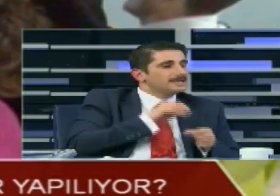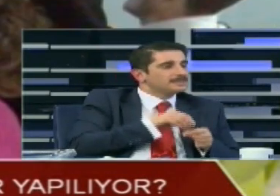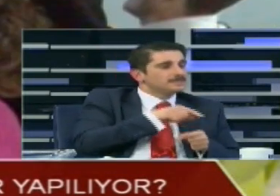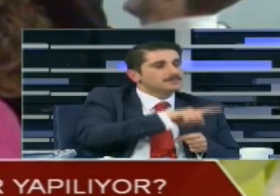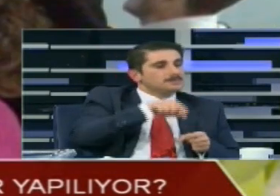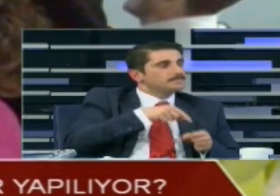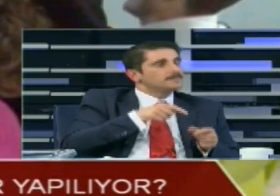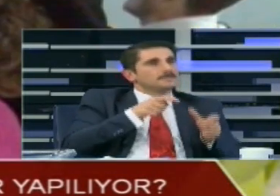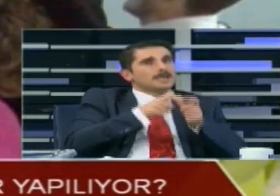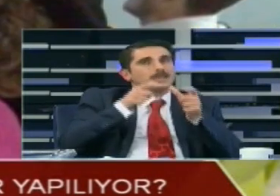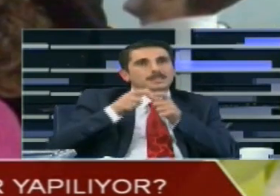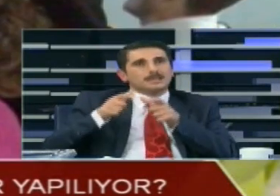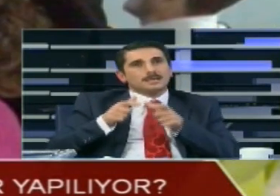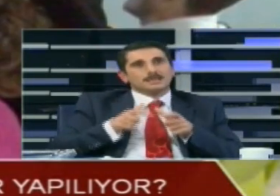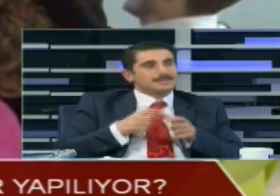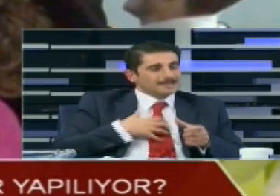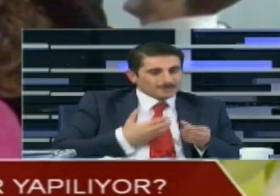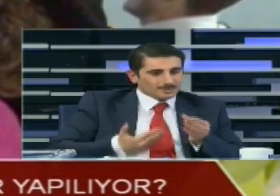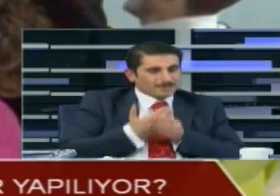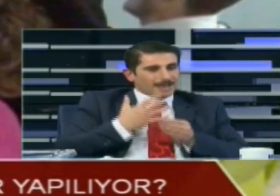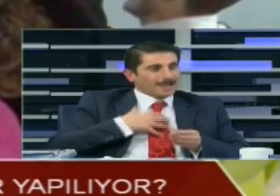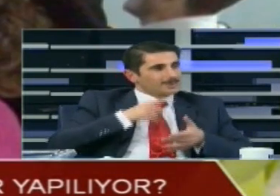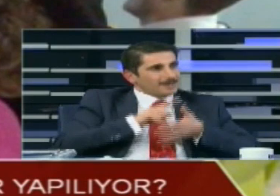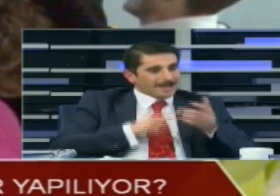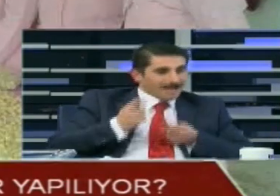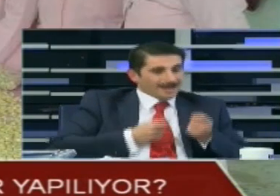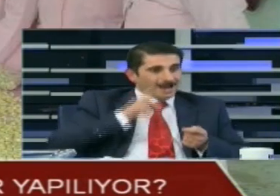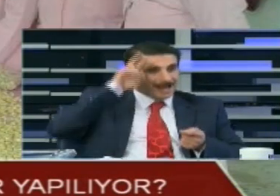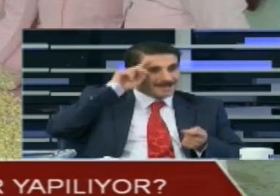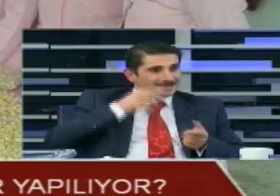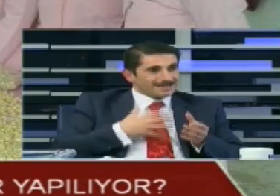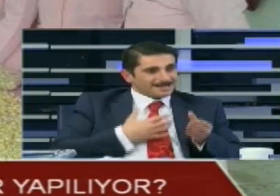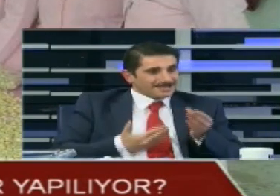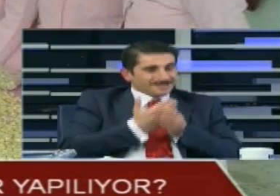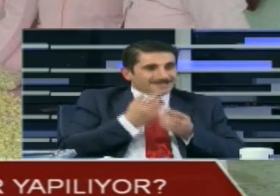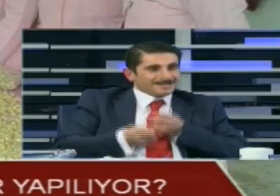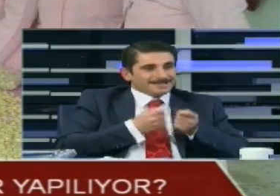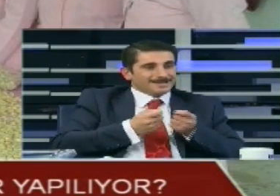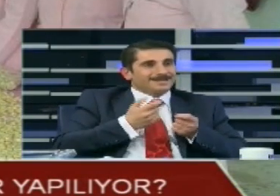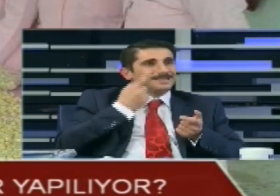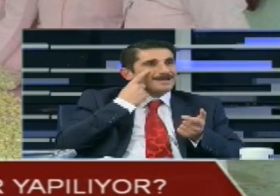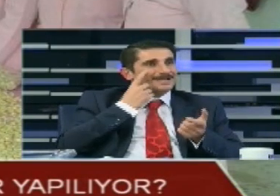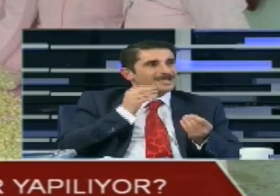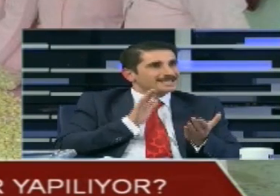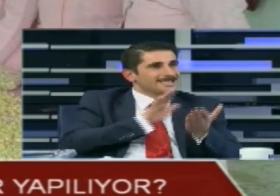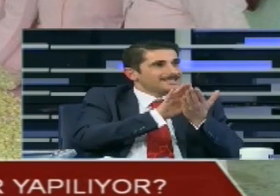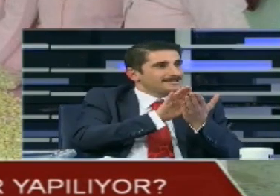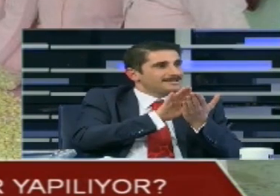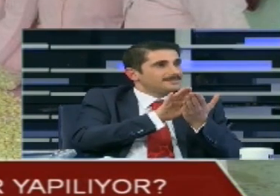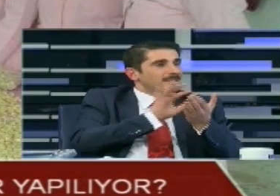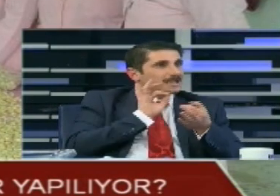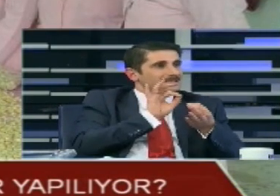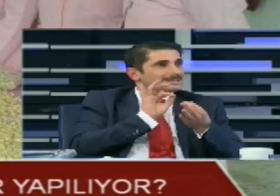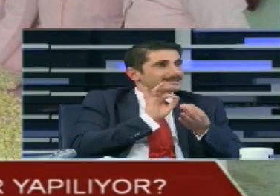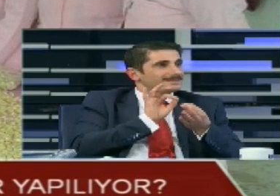2 tane kamuyla bağlantılı. Türkiye İşitme Engelliler Spor Federasyonu, aynı zamanda Türkiye Milli Federasyonu, İşitme